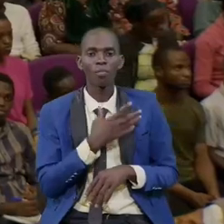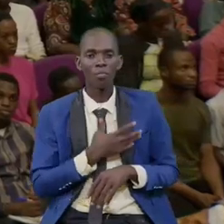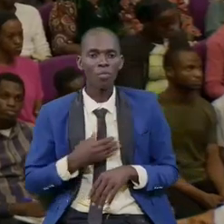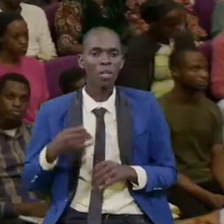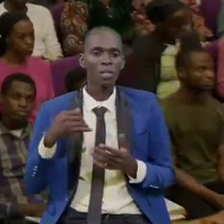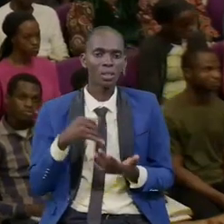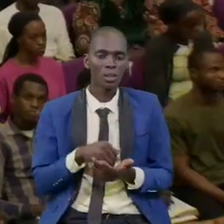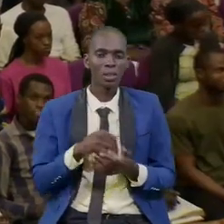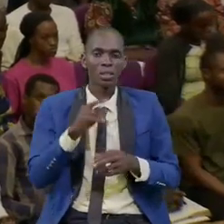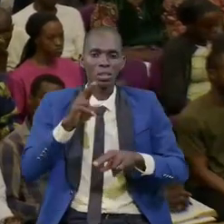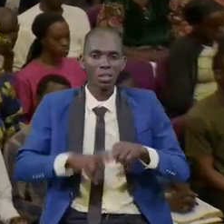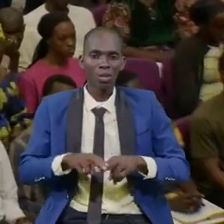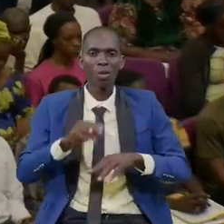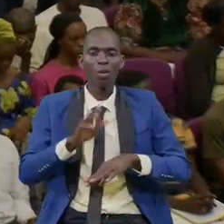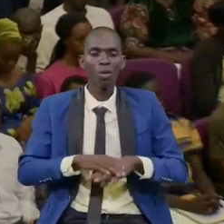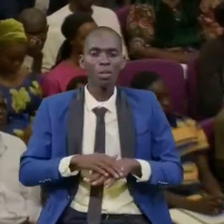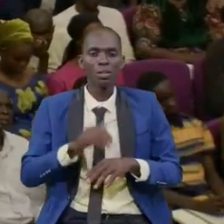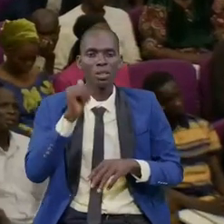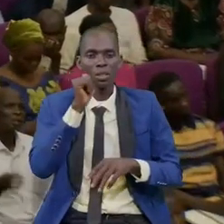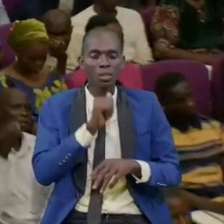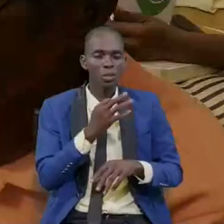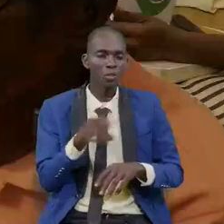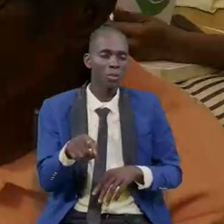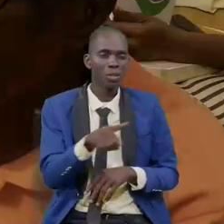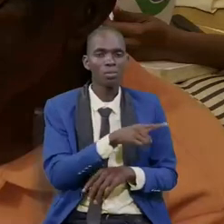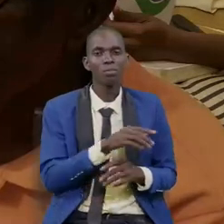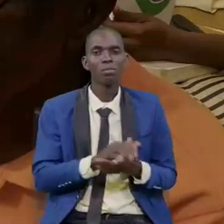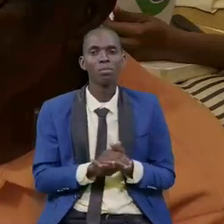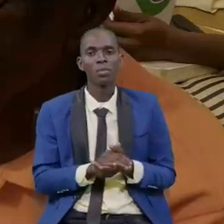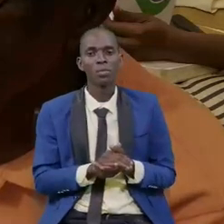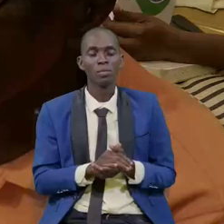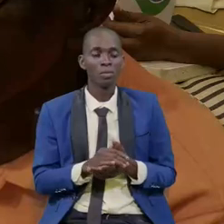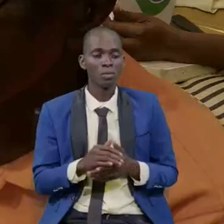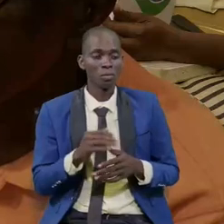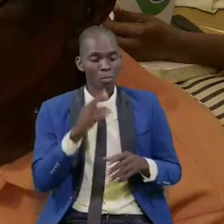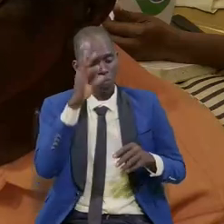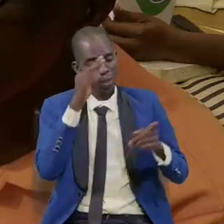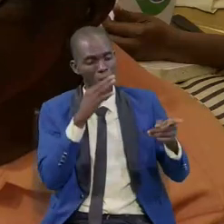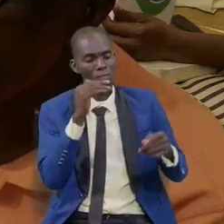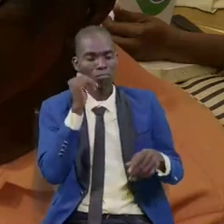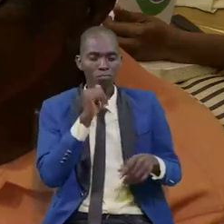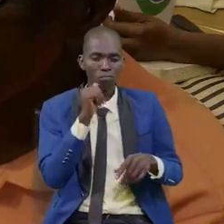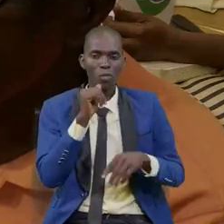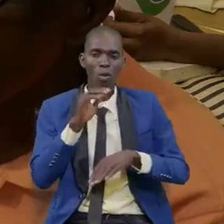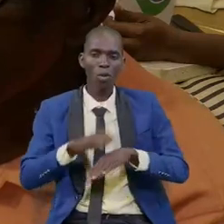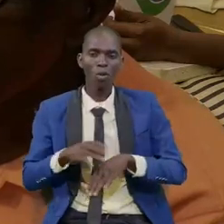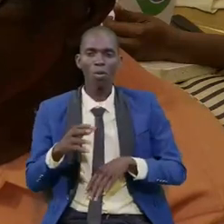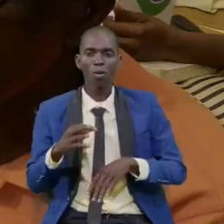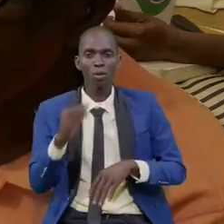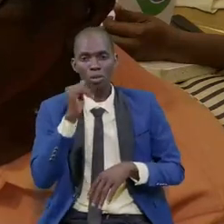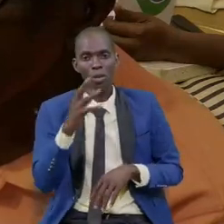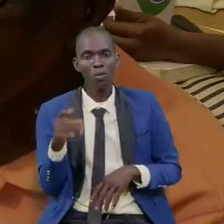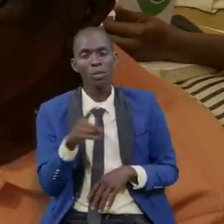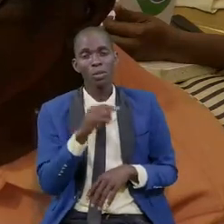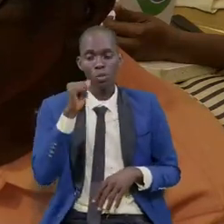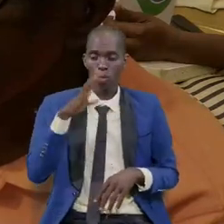Et leur apparut séparées les unes des autres et se posèrent sur chacun d'eux. Les